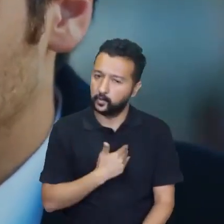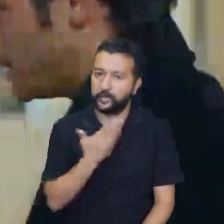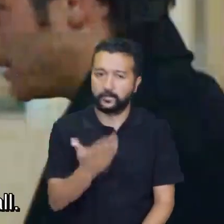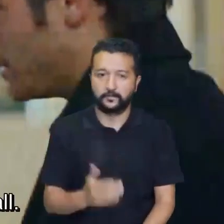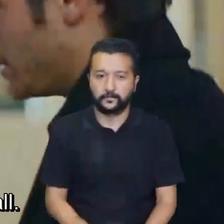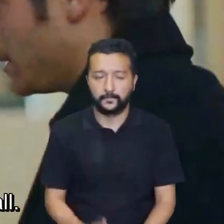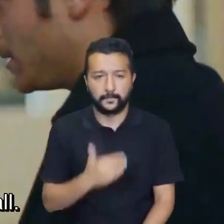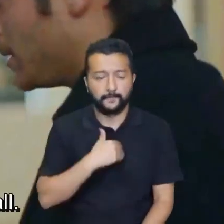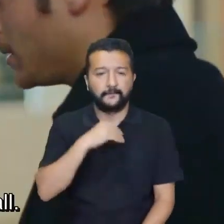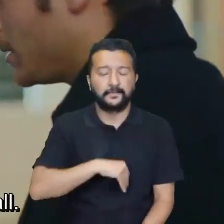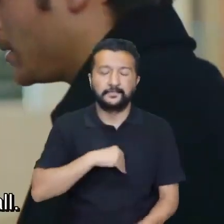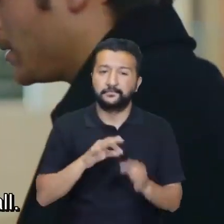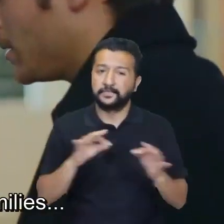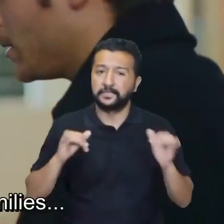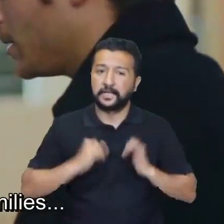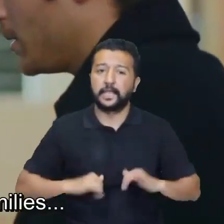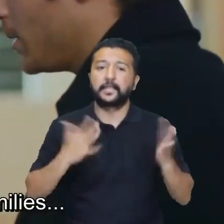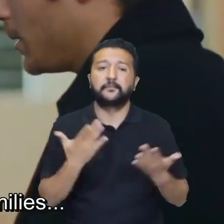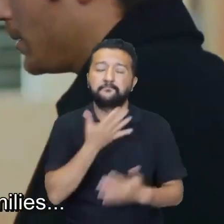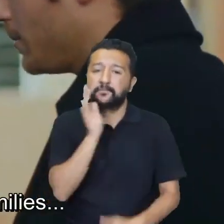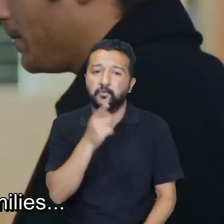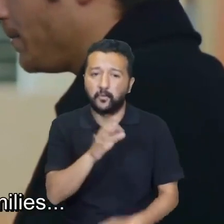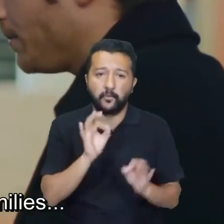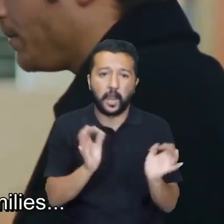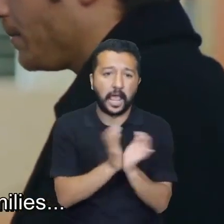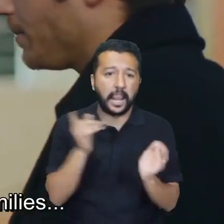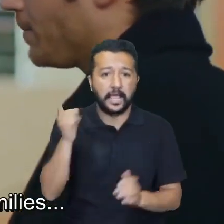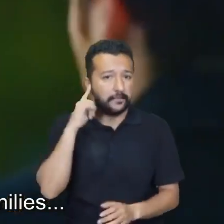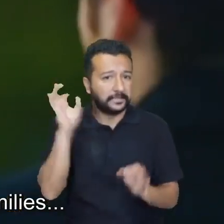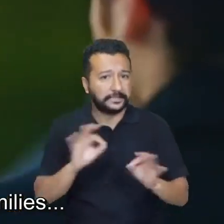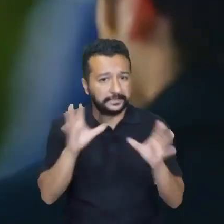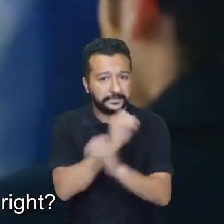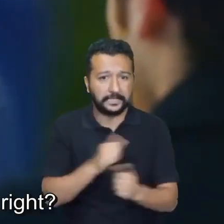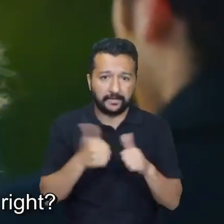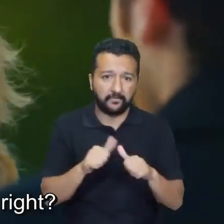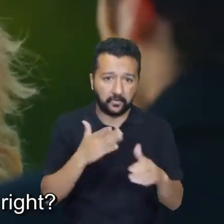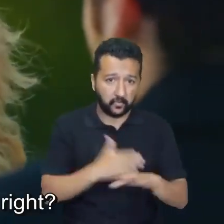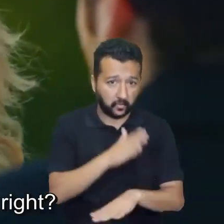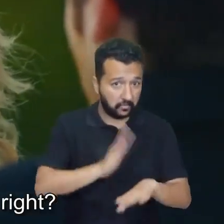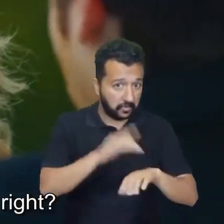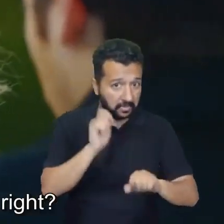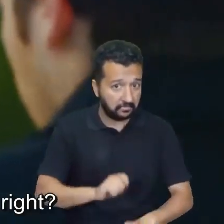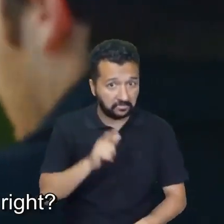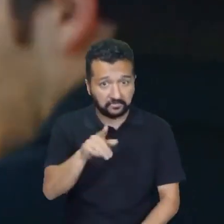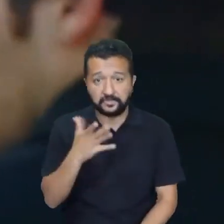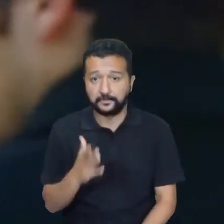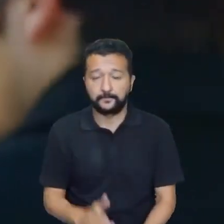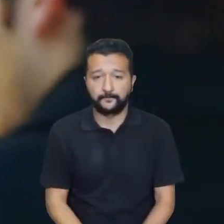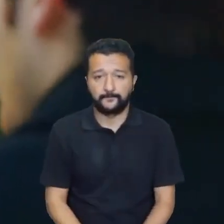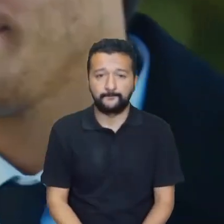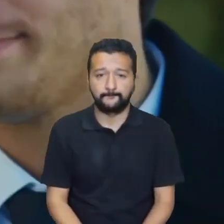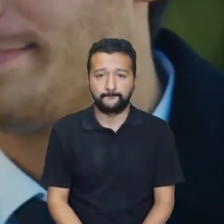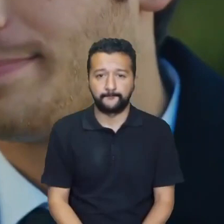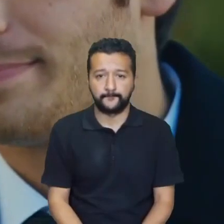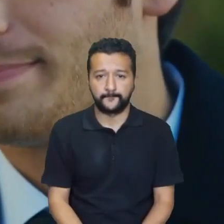tane. Benim içim hiç rahat değil. Yani ne bileyim böyle ailelerimizden gizli evlenmek. Doğru mu yapıyoruz sence?